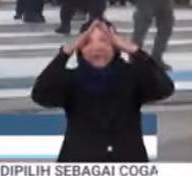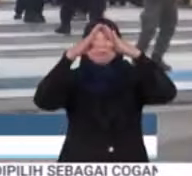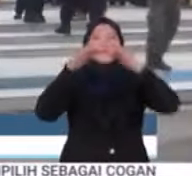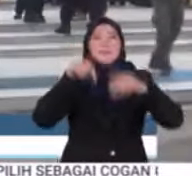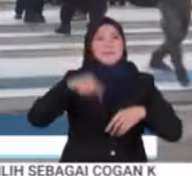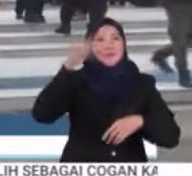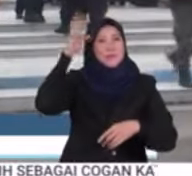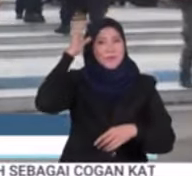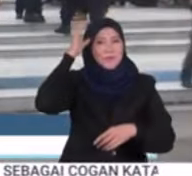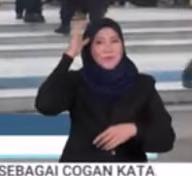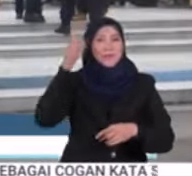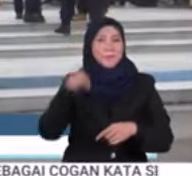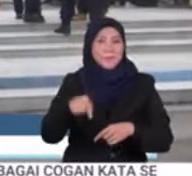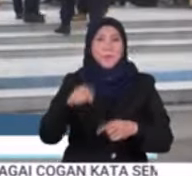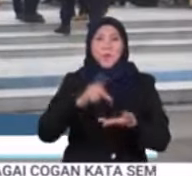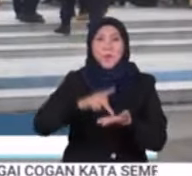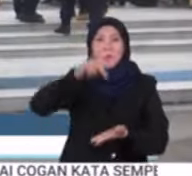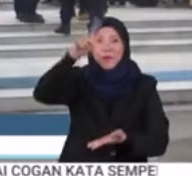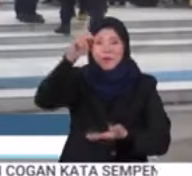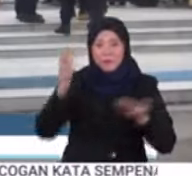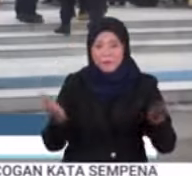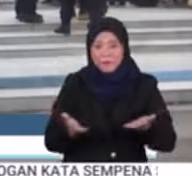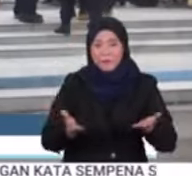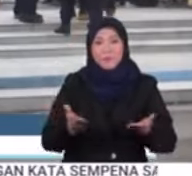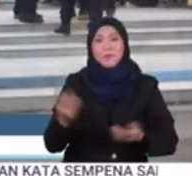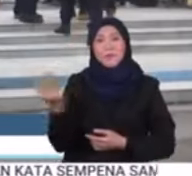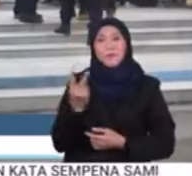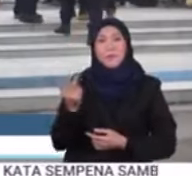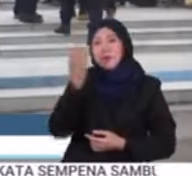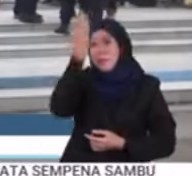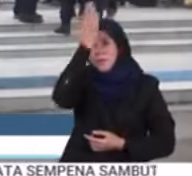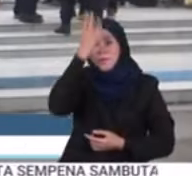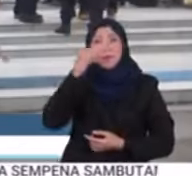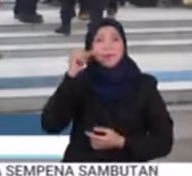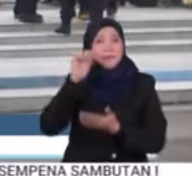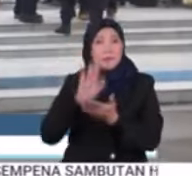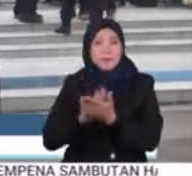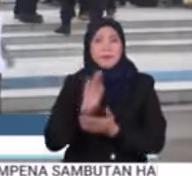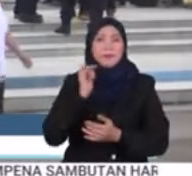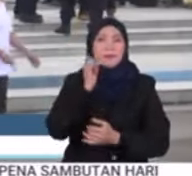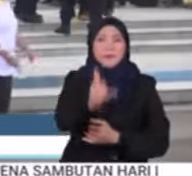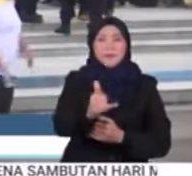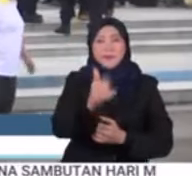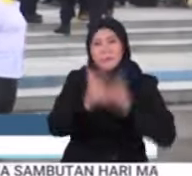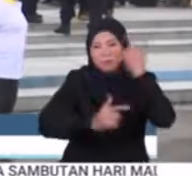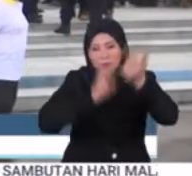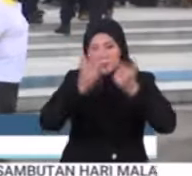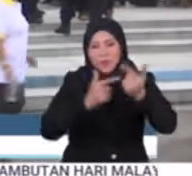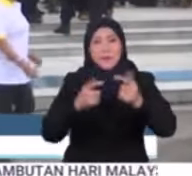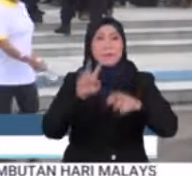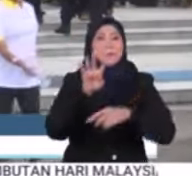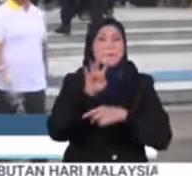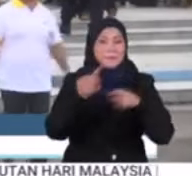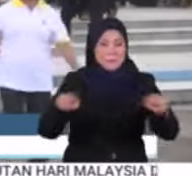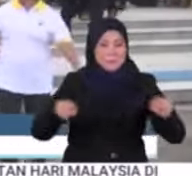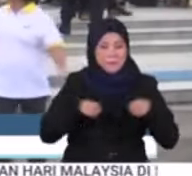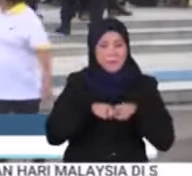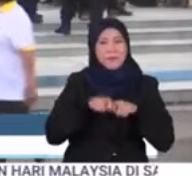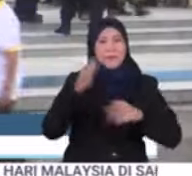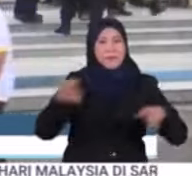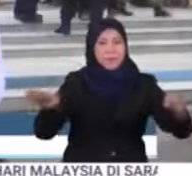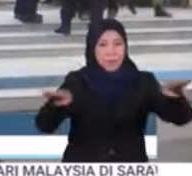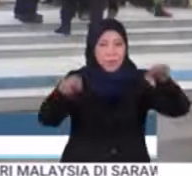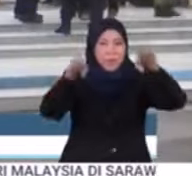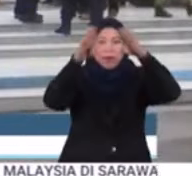di Kompleks ini di Kompleks ini Baginda berdua dijangkau akan melawan ke-4 buah Kuil yang ada di sini dan jika kita lihat